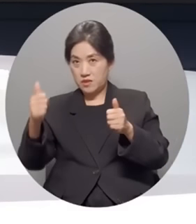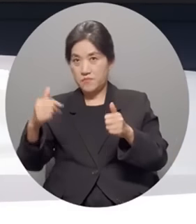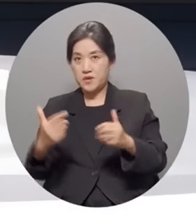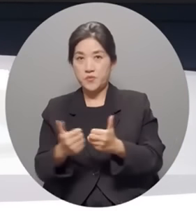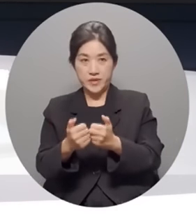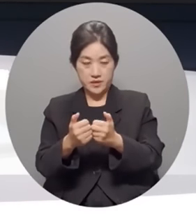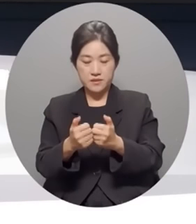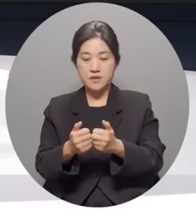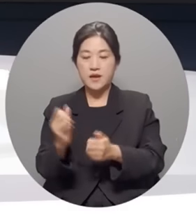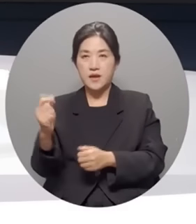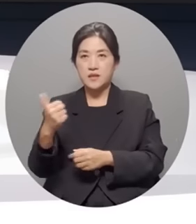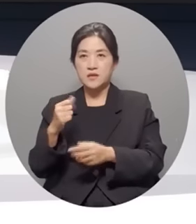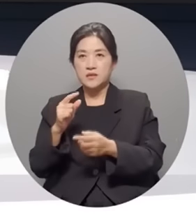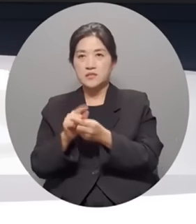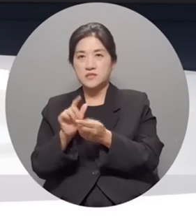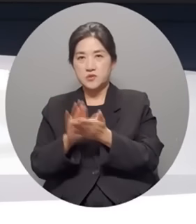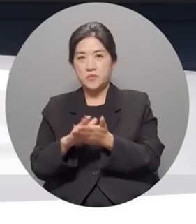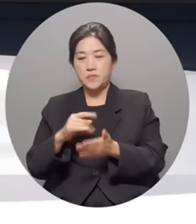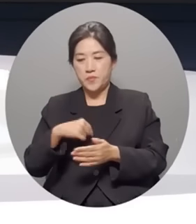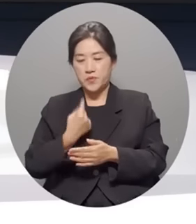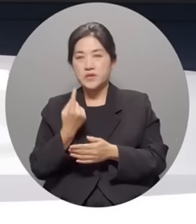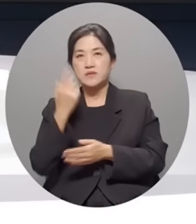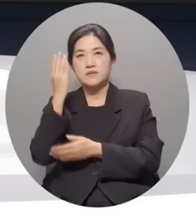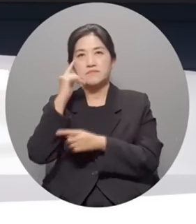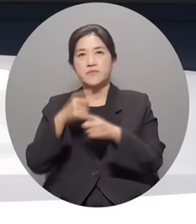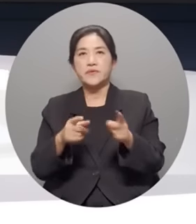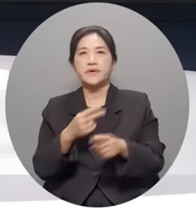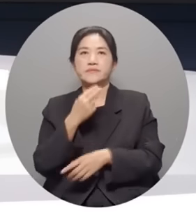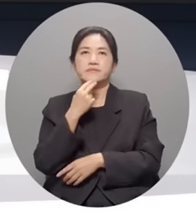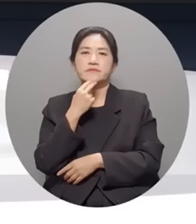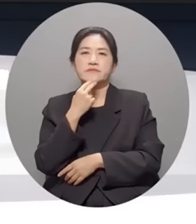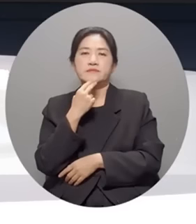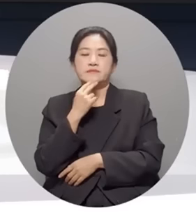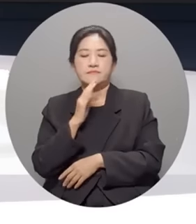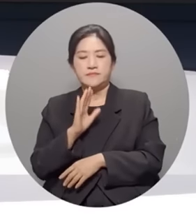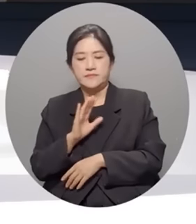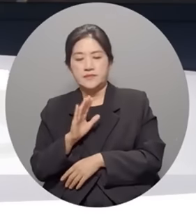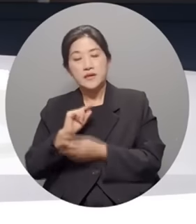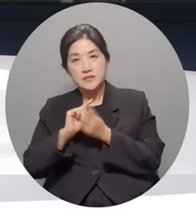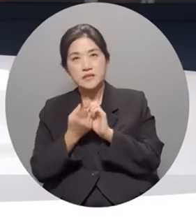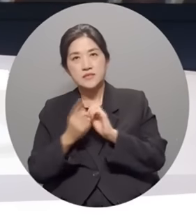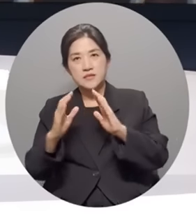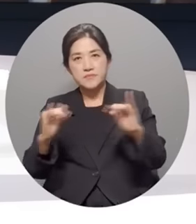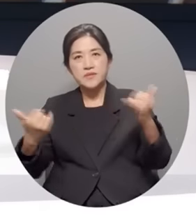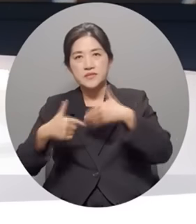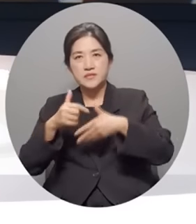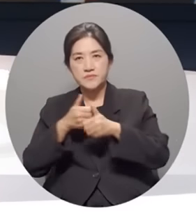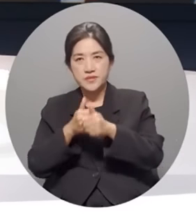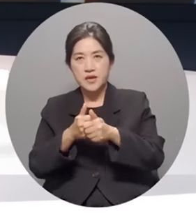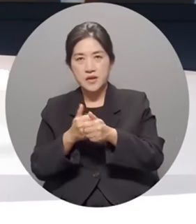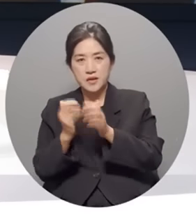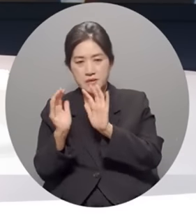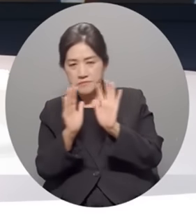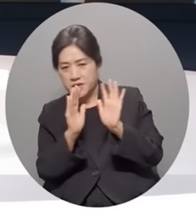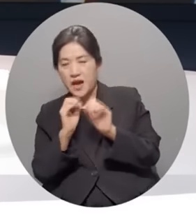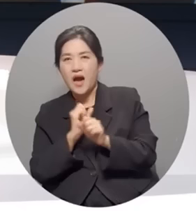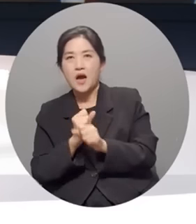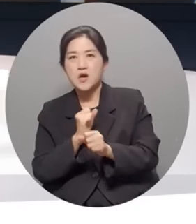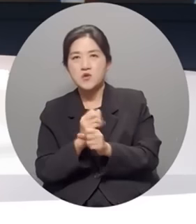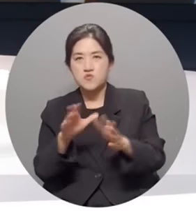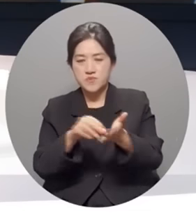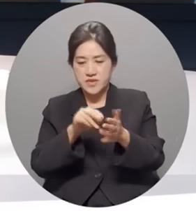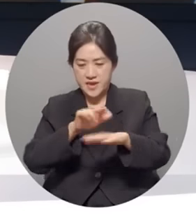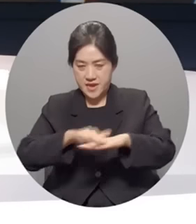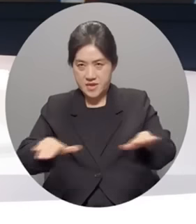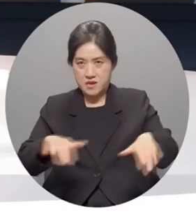본인 스스로의 직접적인 평가는 피했습니다 대신 민심을 따라 피하지 않고 문제를 해결하겠다는 말을